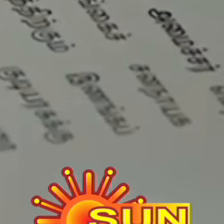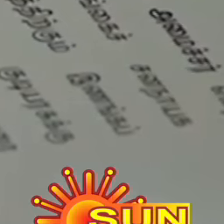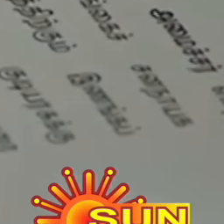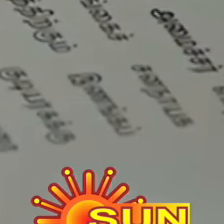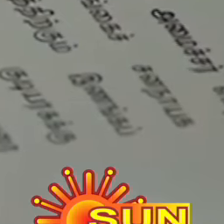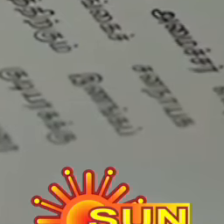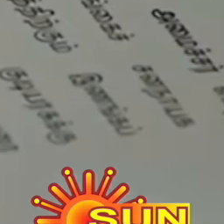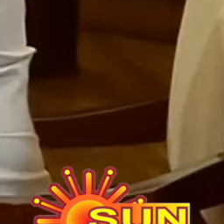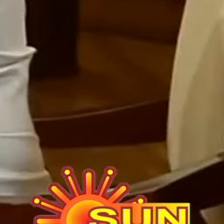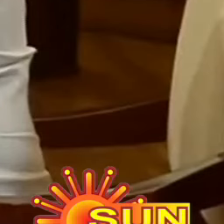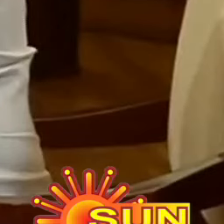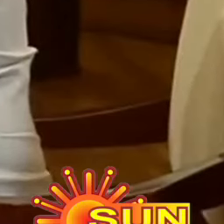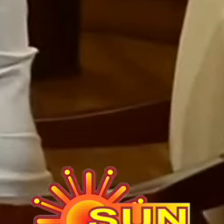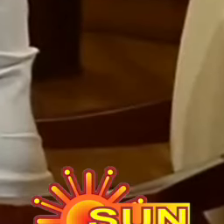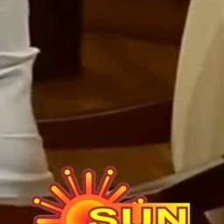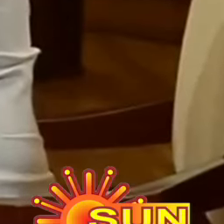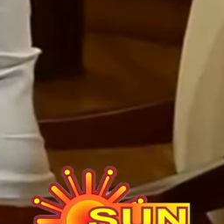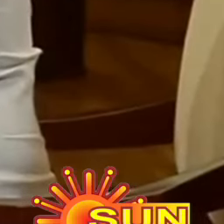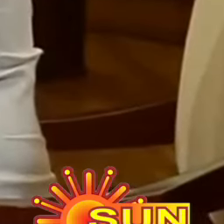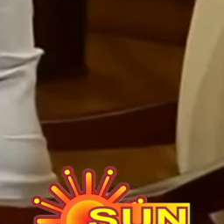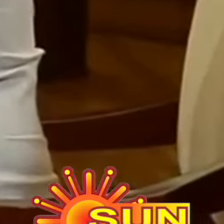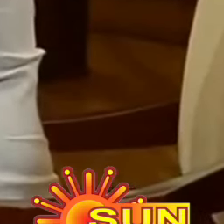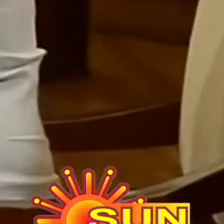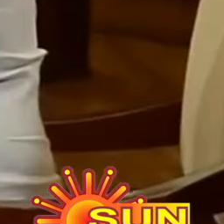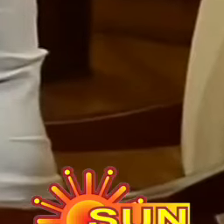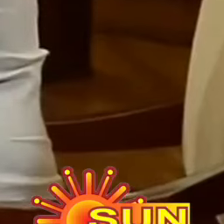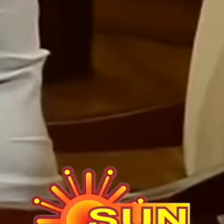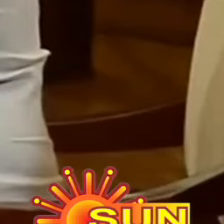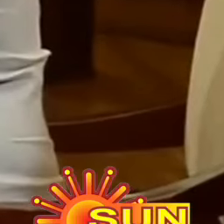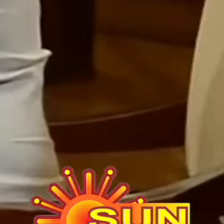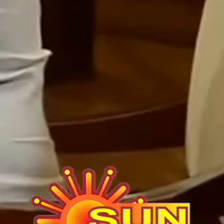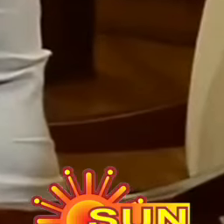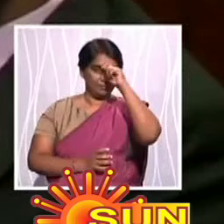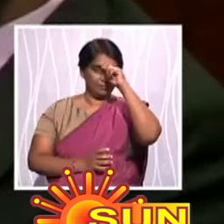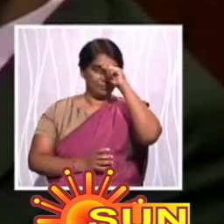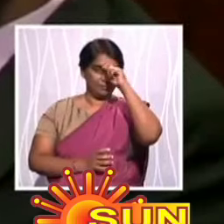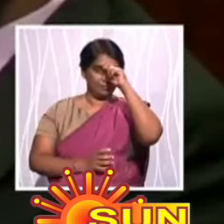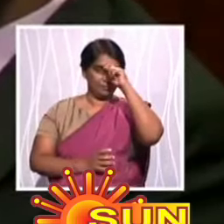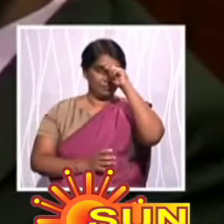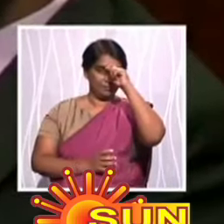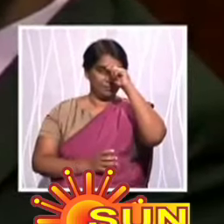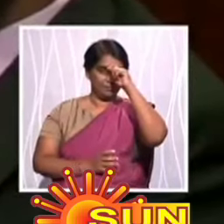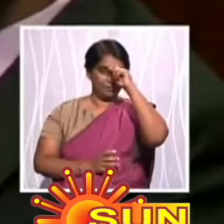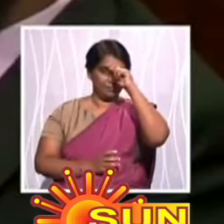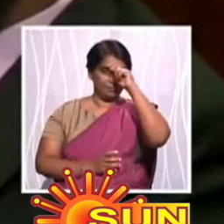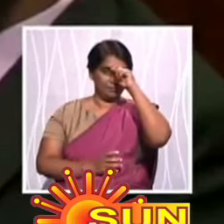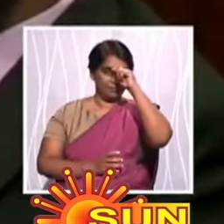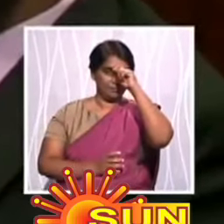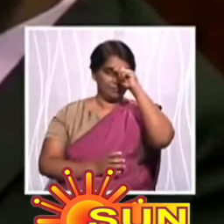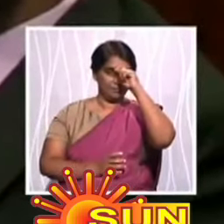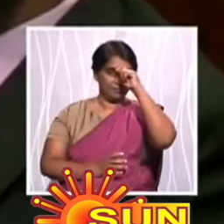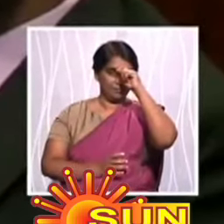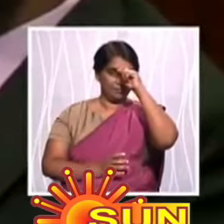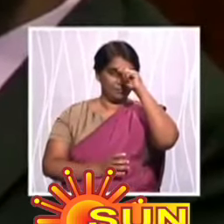சந்திரசேகரன் மீன்வளம் மற்றும் லால்கந்தா விவசாயத் துறை அமைச்சராகவும் பதவி ஏற்றுக் கொண்டனர்